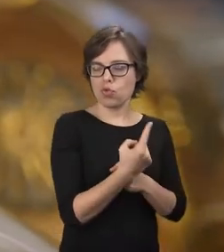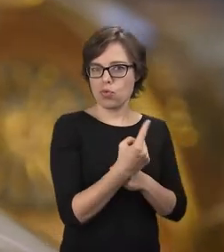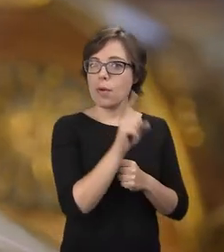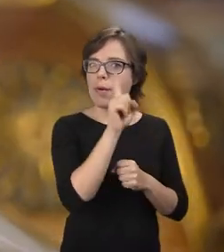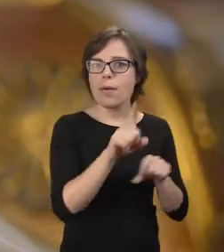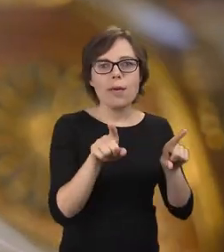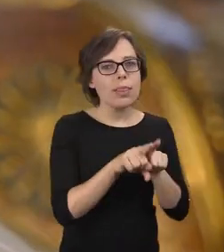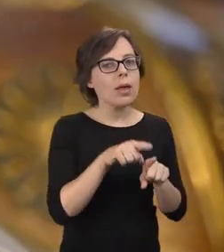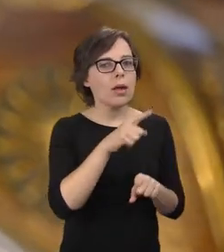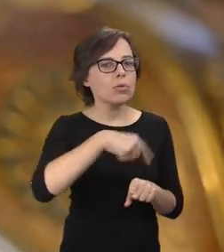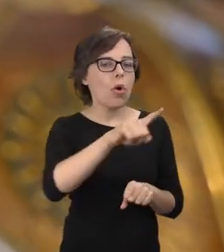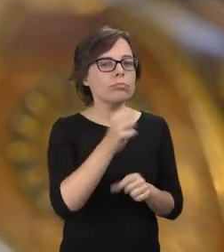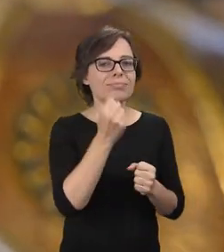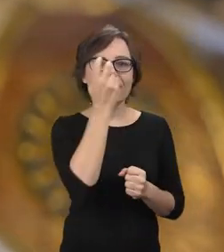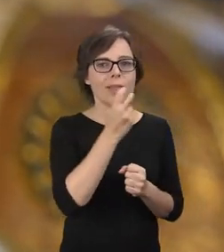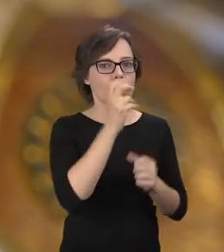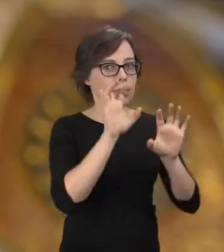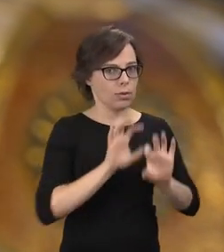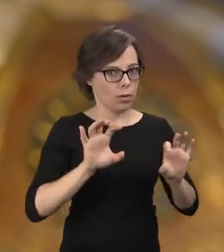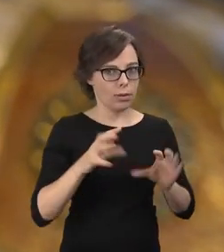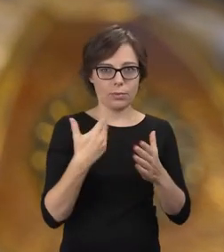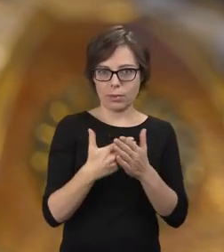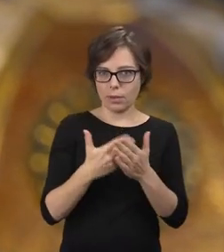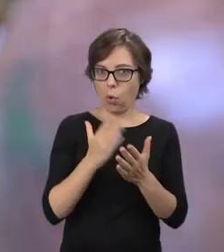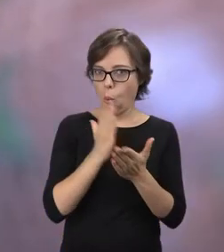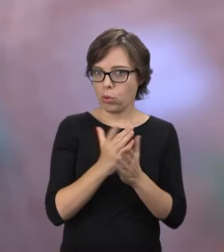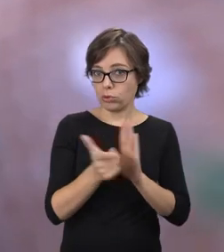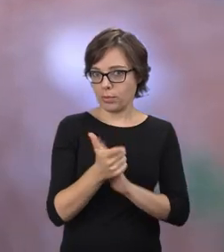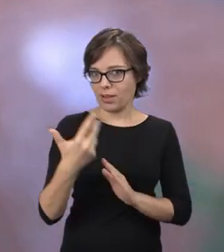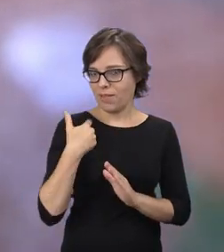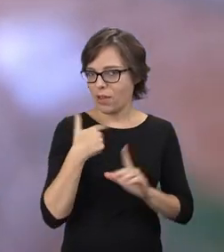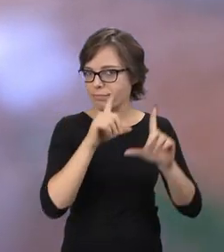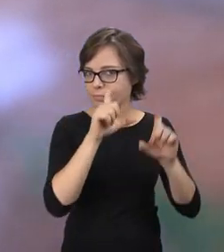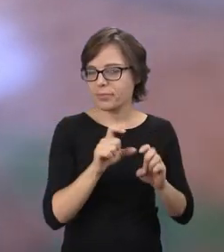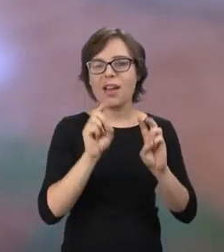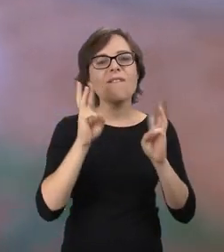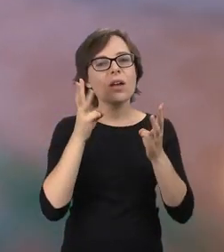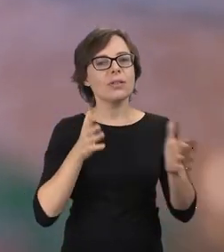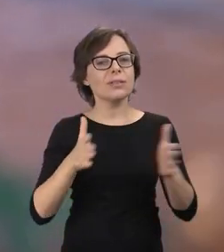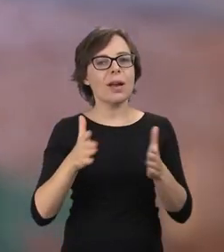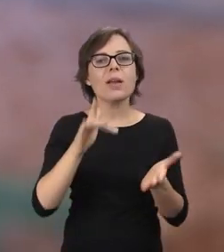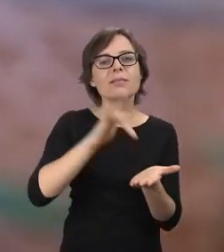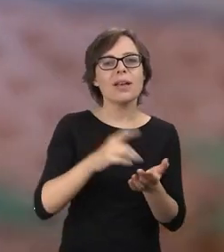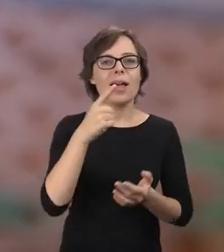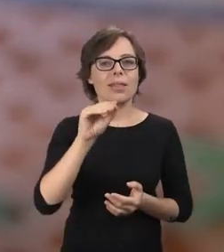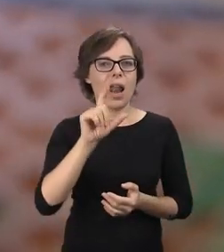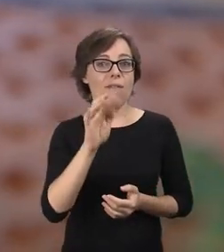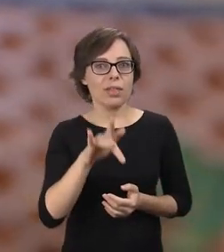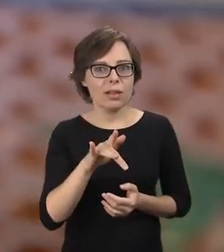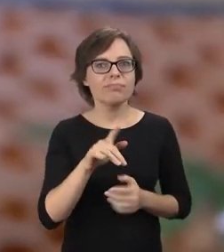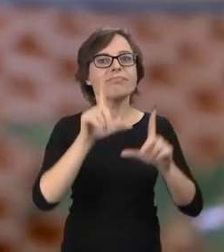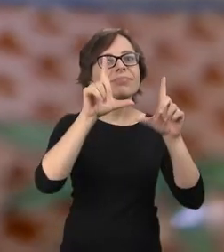wyroby, ale też interesowali się dekoracją, dlatego już od XVII wieku warsztaty ceramiczne w